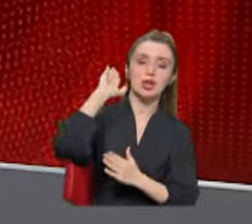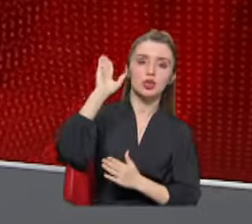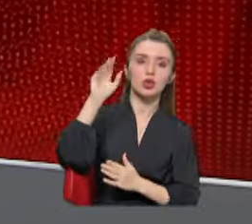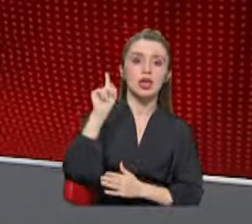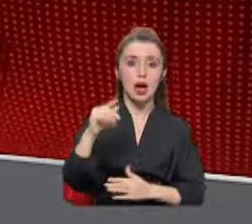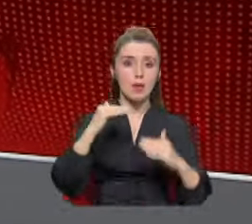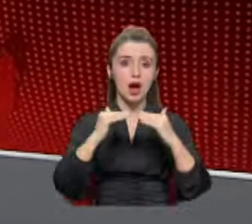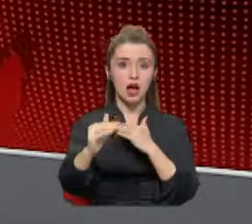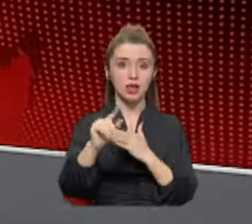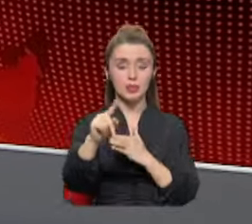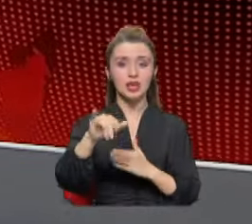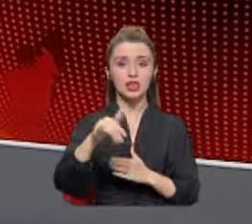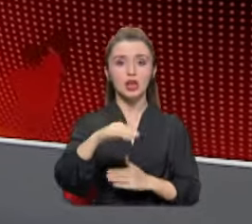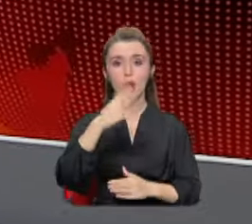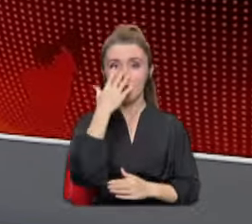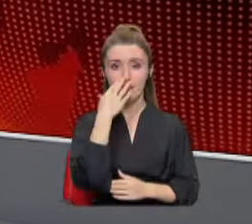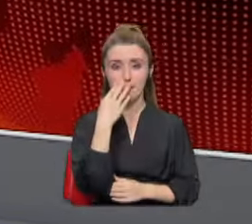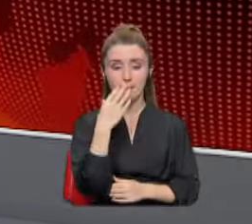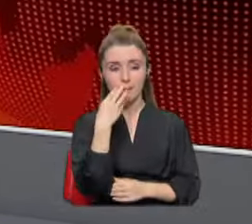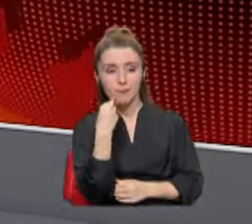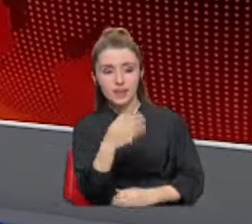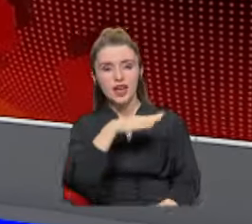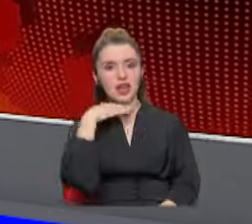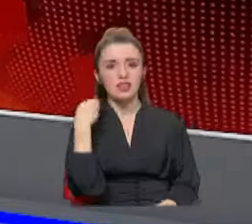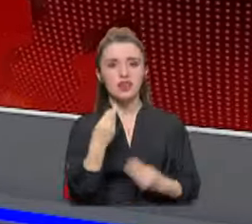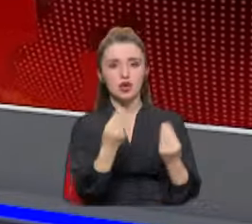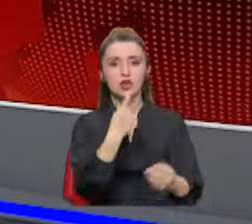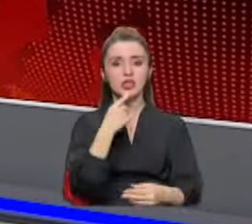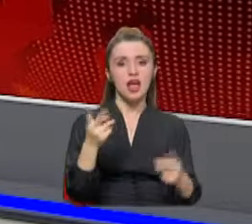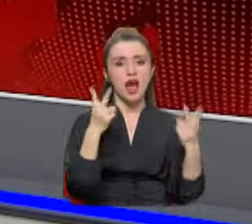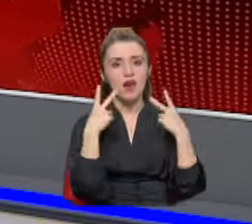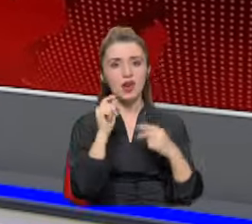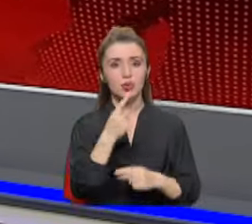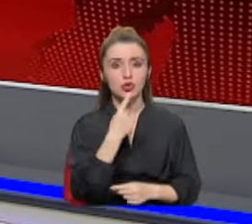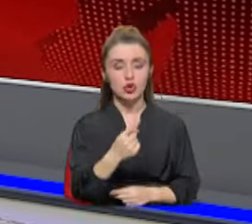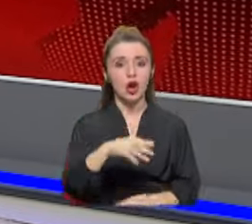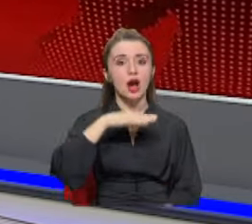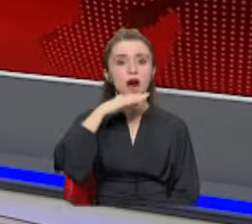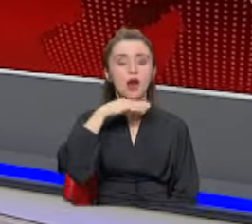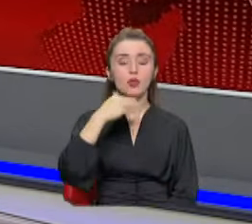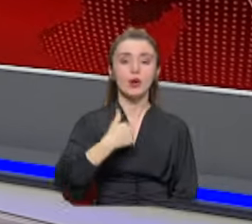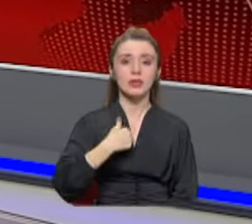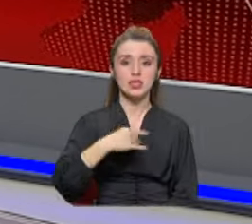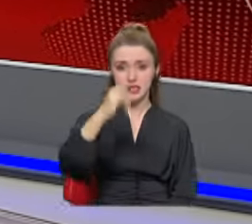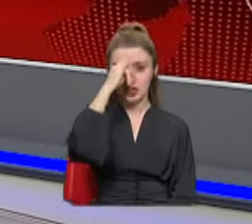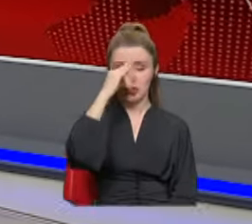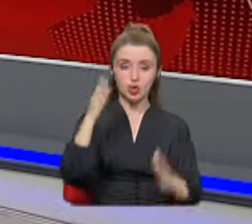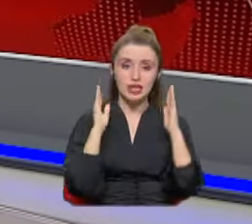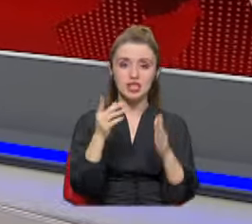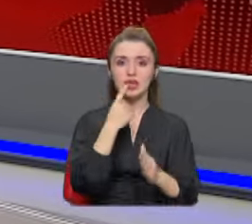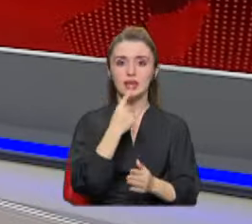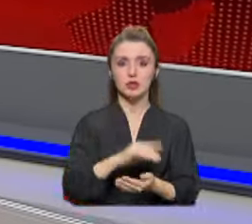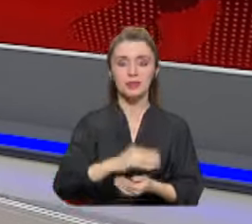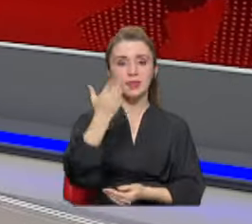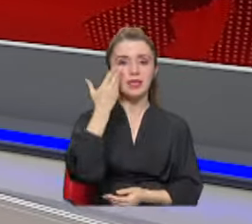ama halka 1 kilogram bedava et veriyoruz diye gururla anlatıyoruz. Hava atıyoruz. Evet, Avrupa bizi kıskanıyor, keşke demiş.